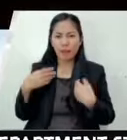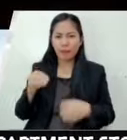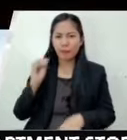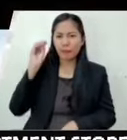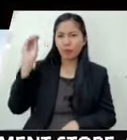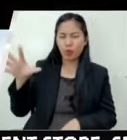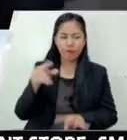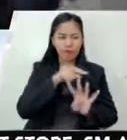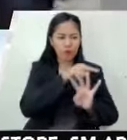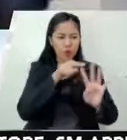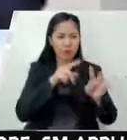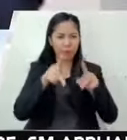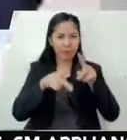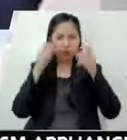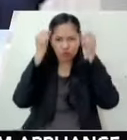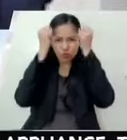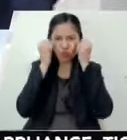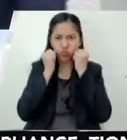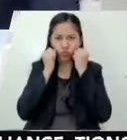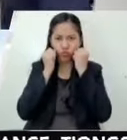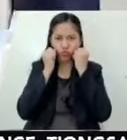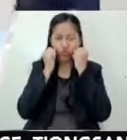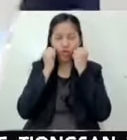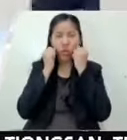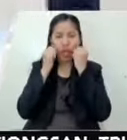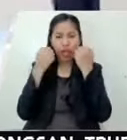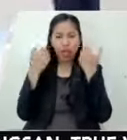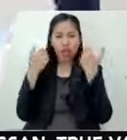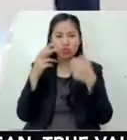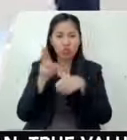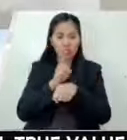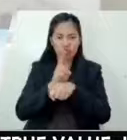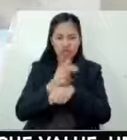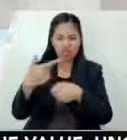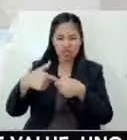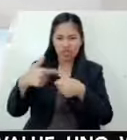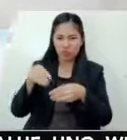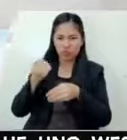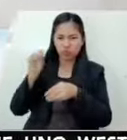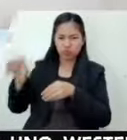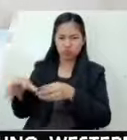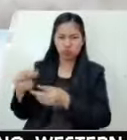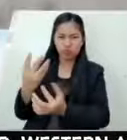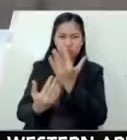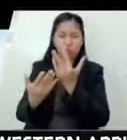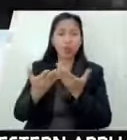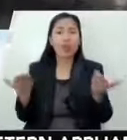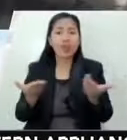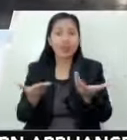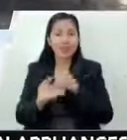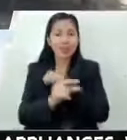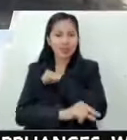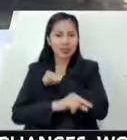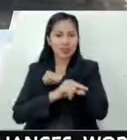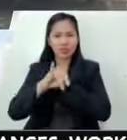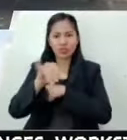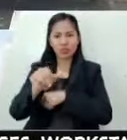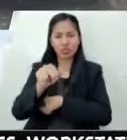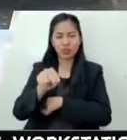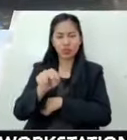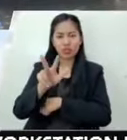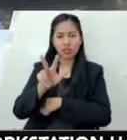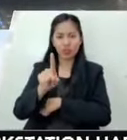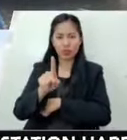ang isang gasera. Nangyaring insidente sa Barangay Dahikan, Katanawan, Quezon noong January 31. Pagkalipas ng